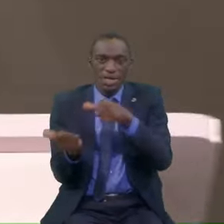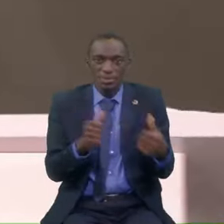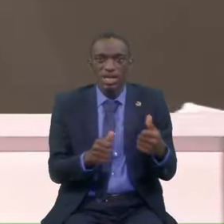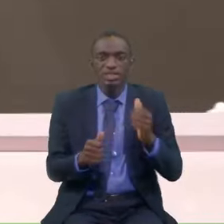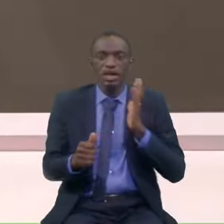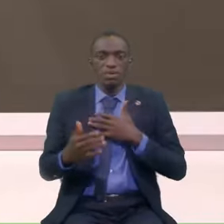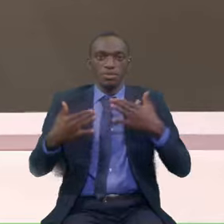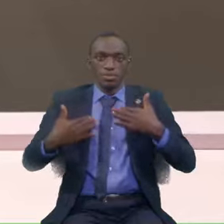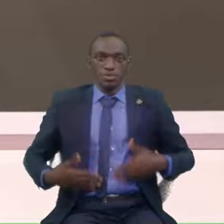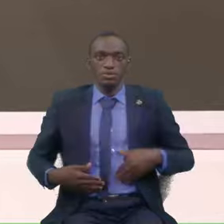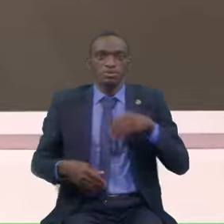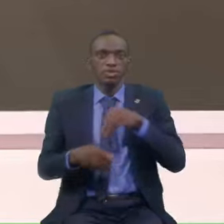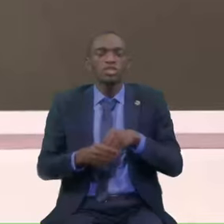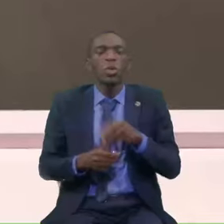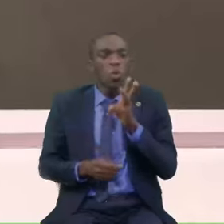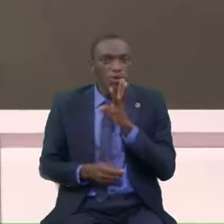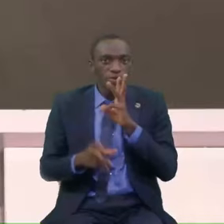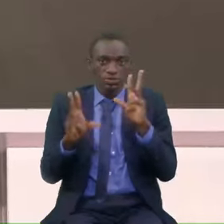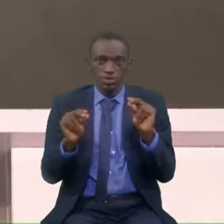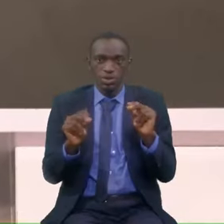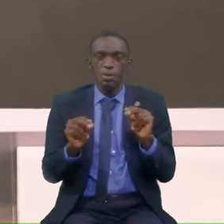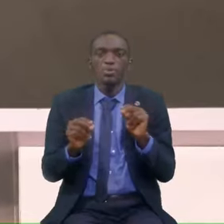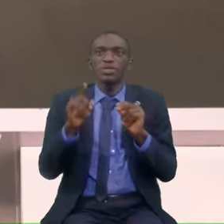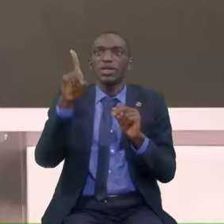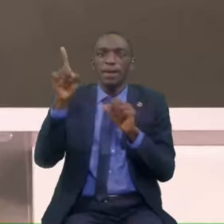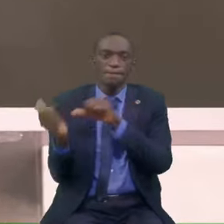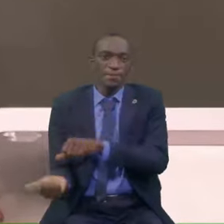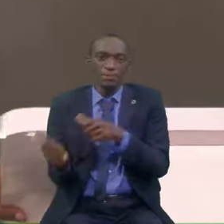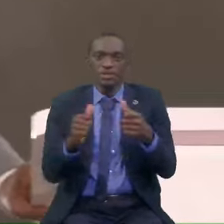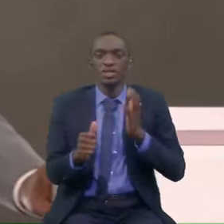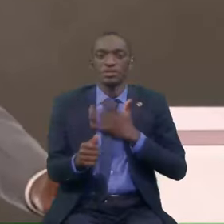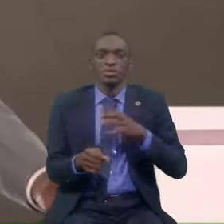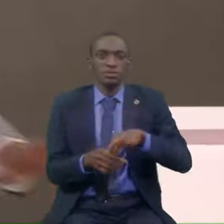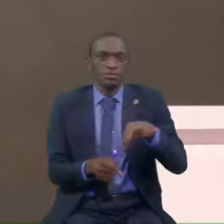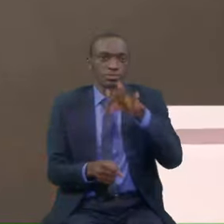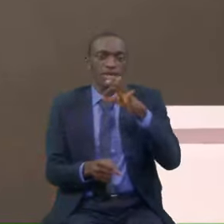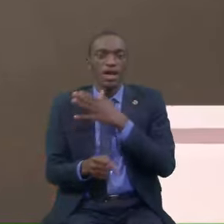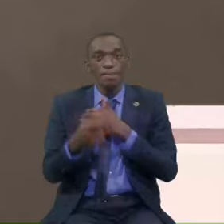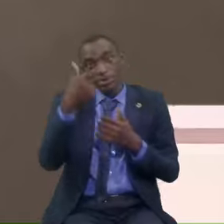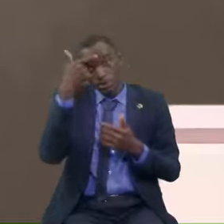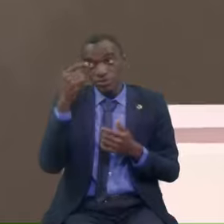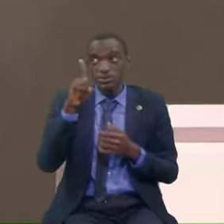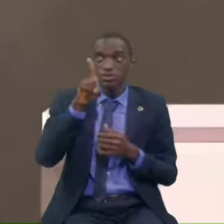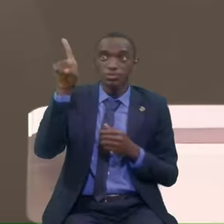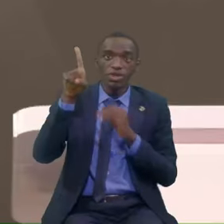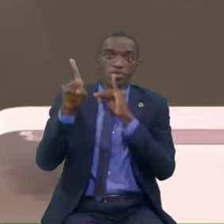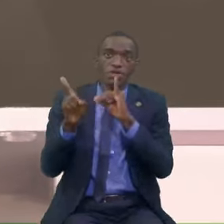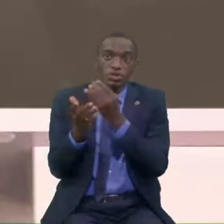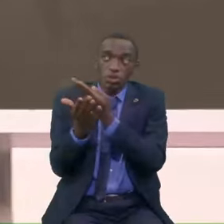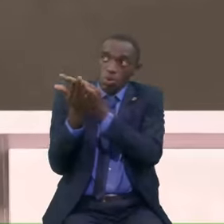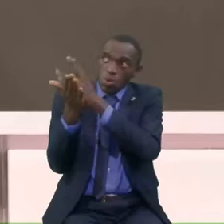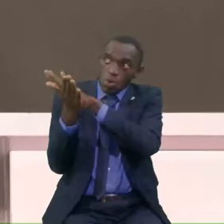qui baptise d'eau. Il bâtit notre esprit. Et parce qu'il est saint,